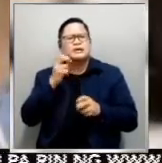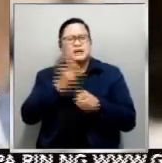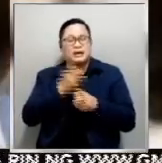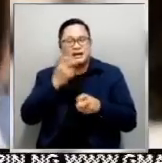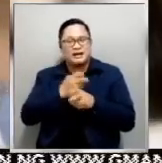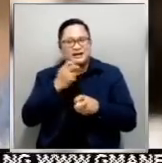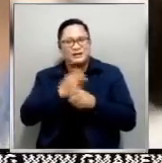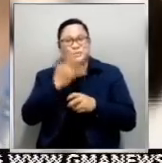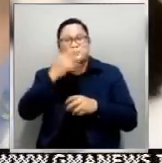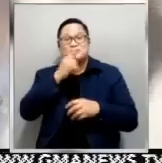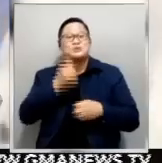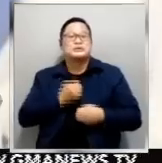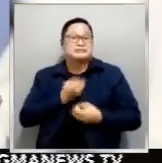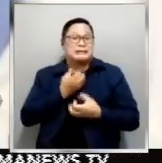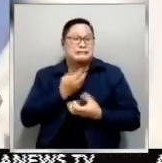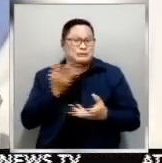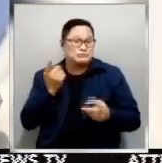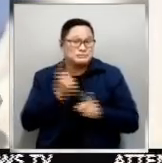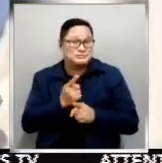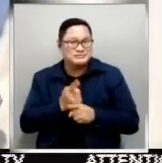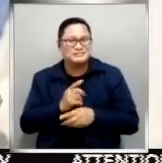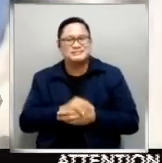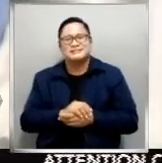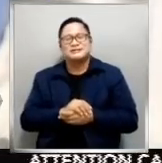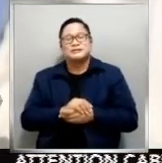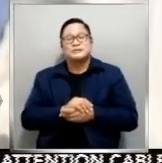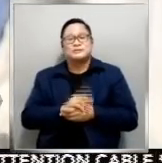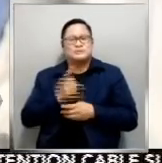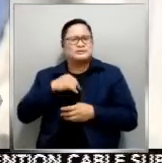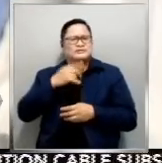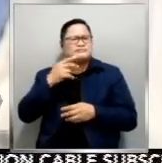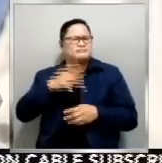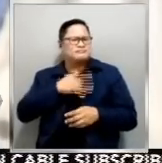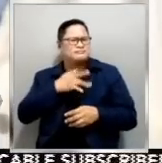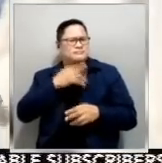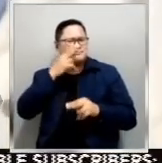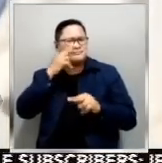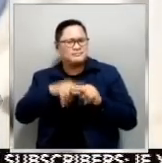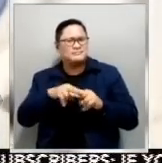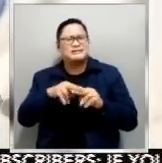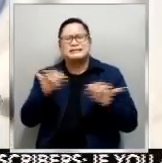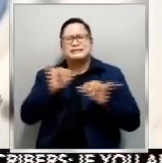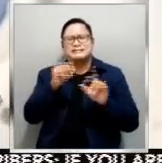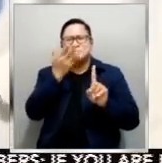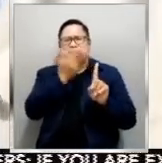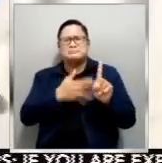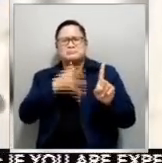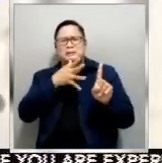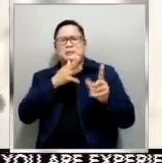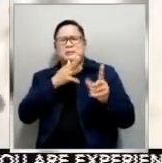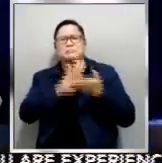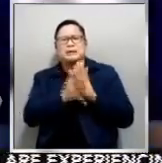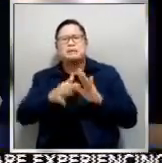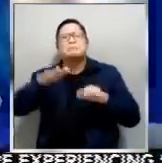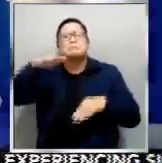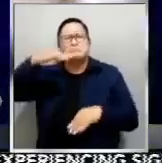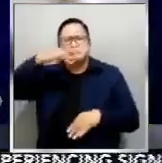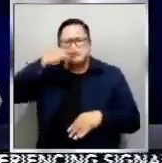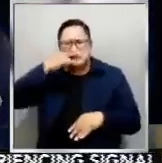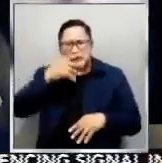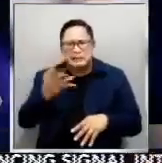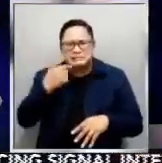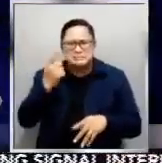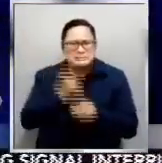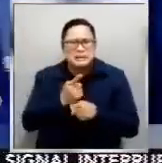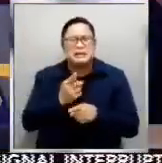sa swab. We found it funny kasi parang naging bata si Mom. Mm-hmm. Kasi, oh, gumagano'n siya. Habang